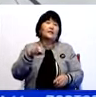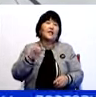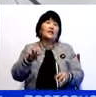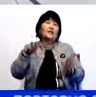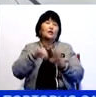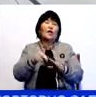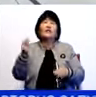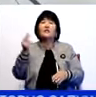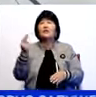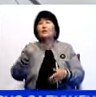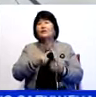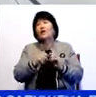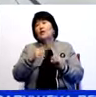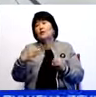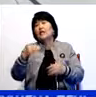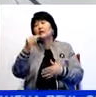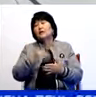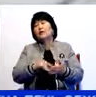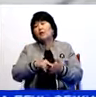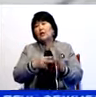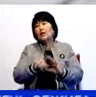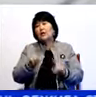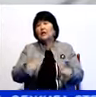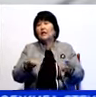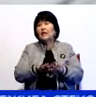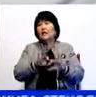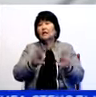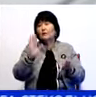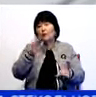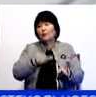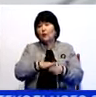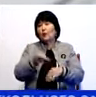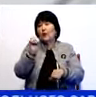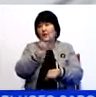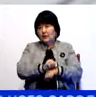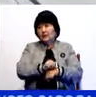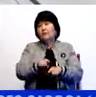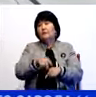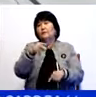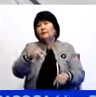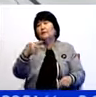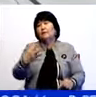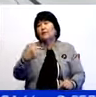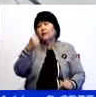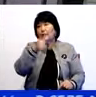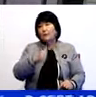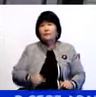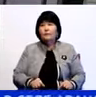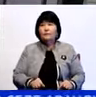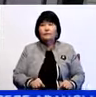включением в цифровую систему 15 программы планируется что аналоговое вещание будет полностью остановлено 2025 году